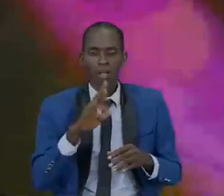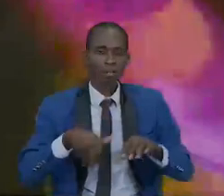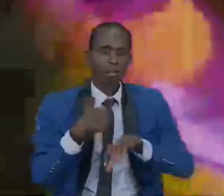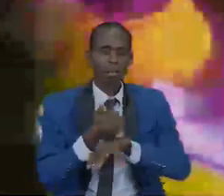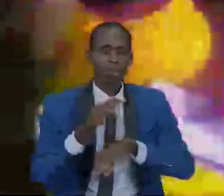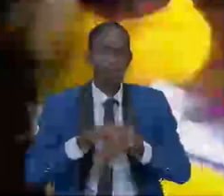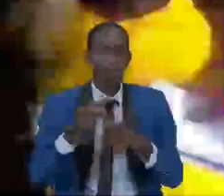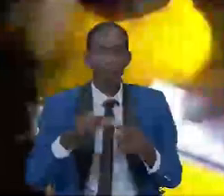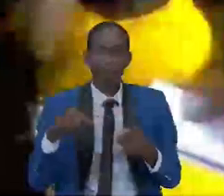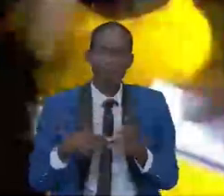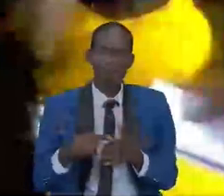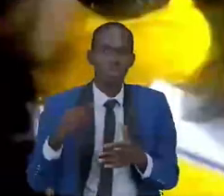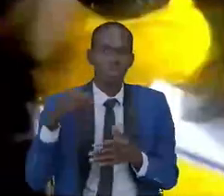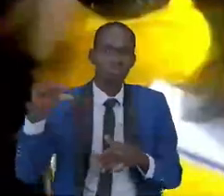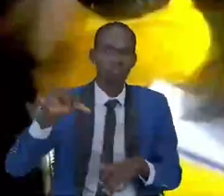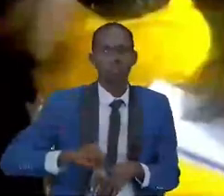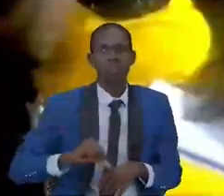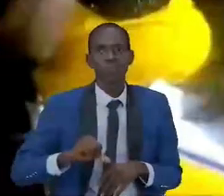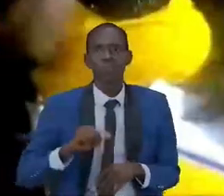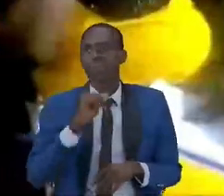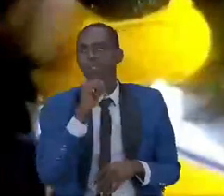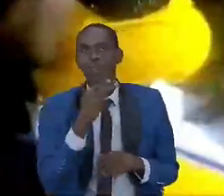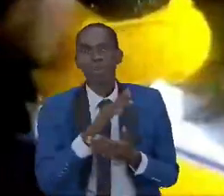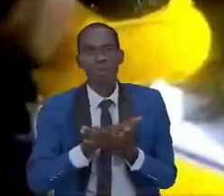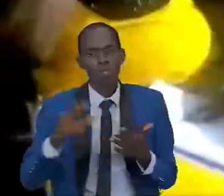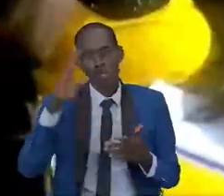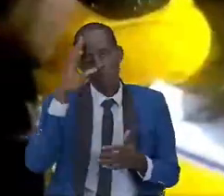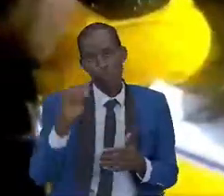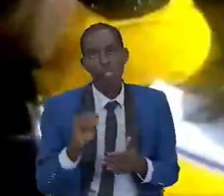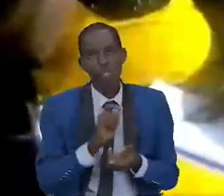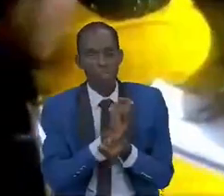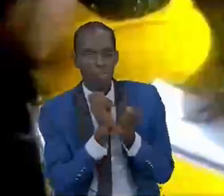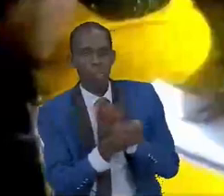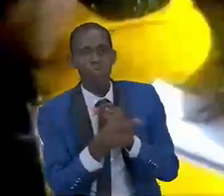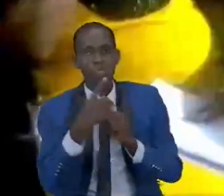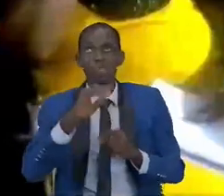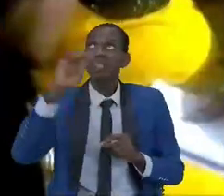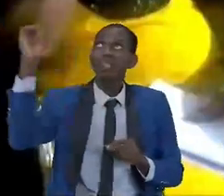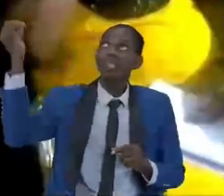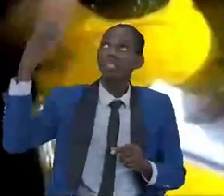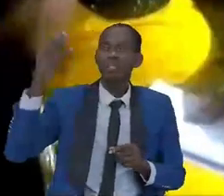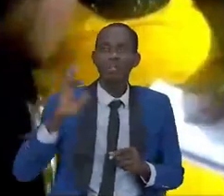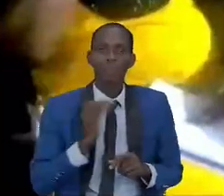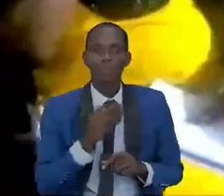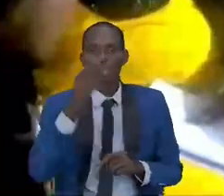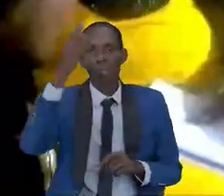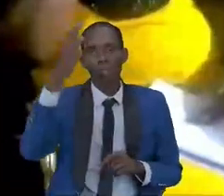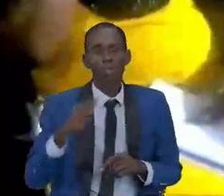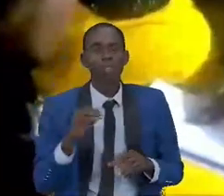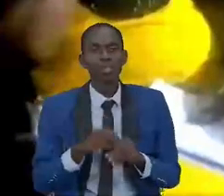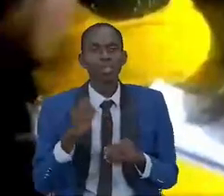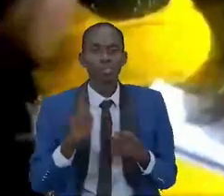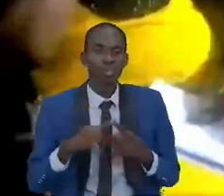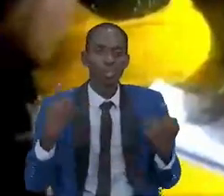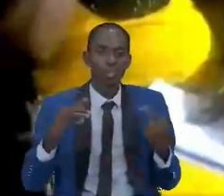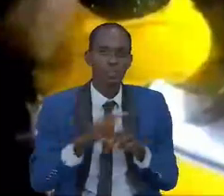longtemps des impies qui changent la grâce de notre Dieu en dissolution et qui renie